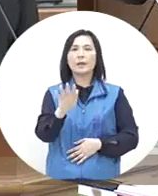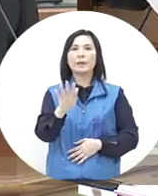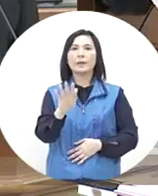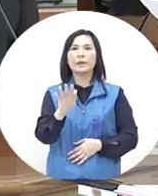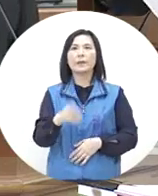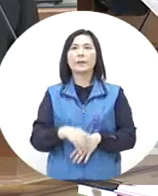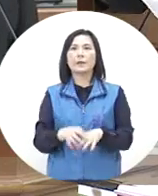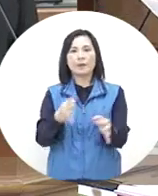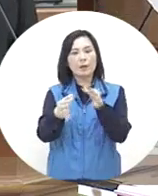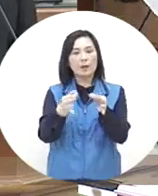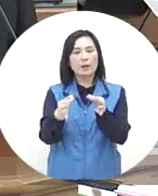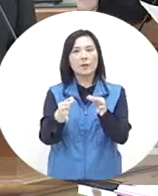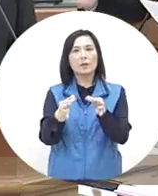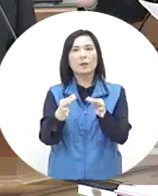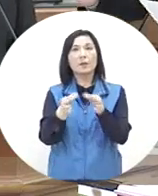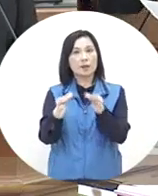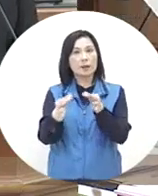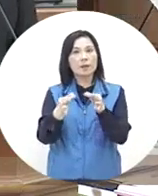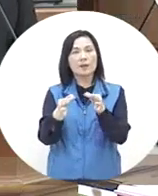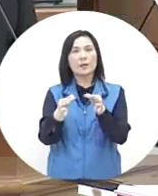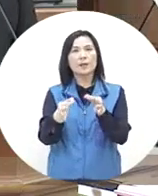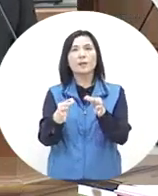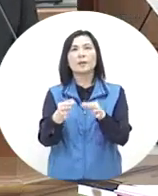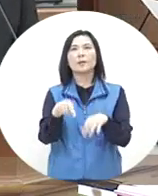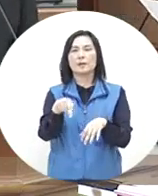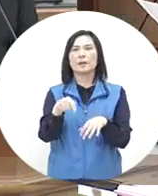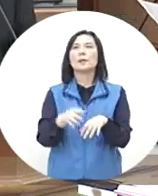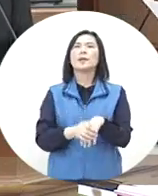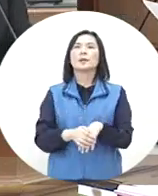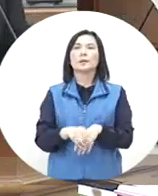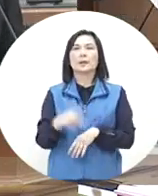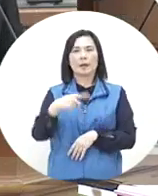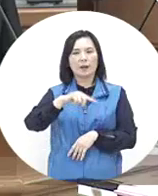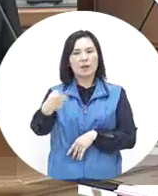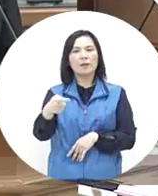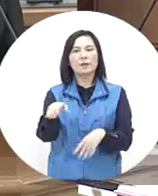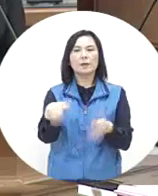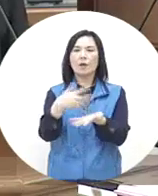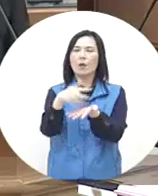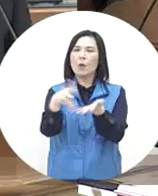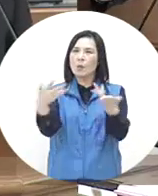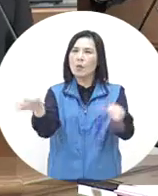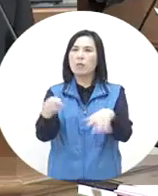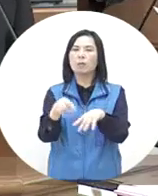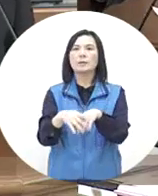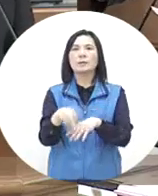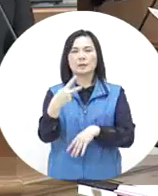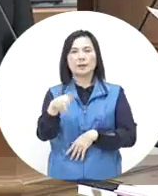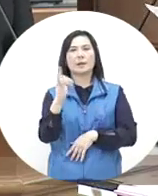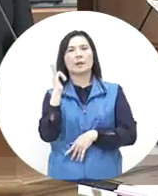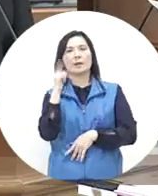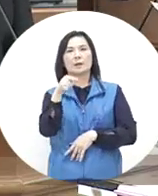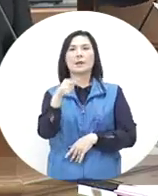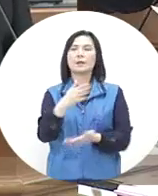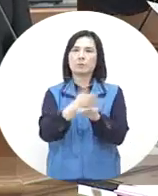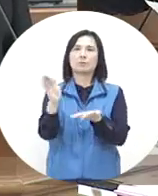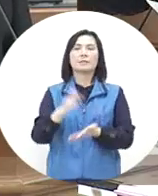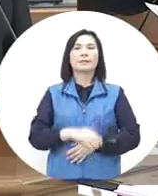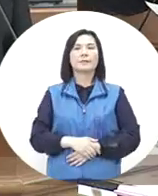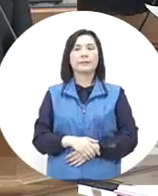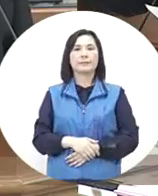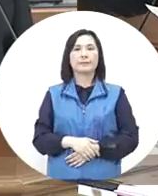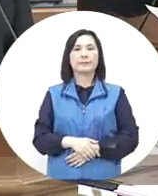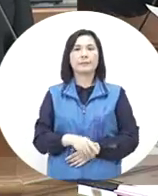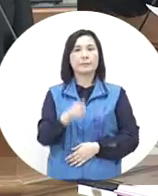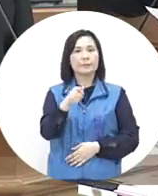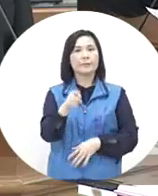营运的问题，营运的问题 什么？那营运嘛， 对，还有后续很多的问题，其实都有待你来解决。那你现在到底